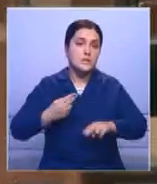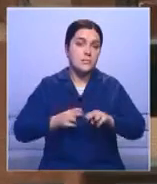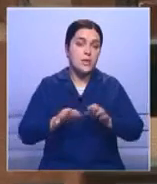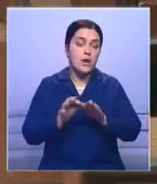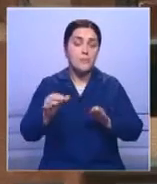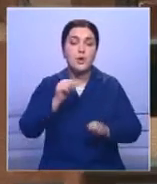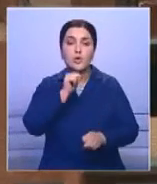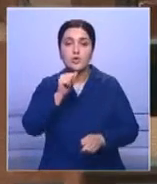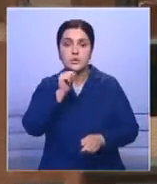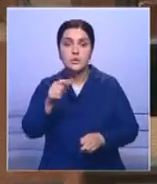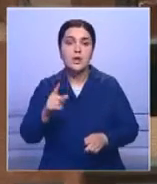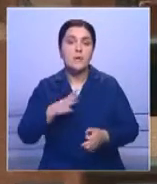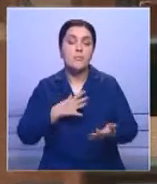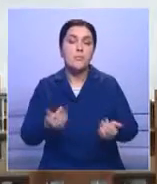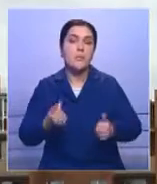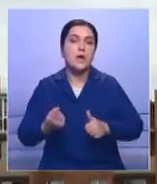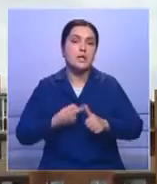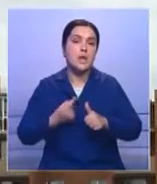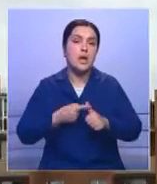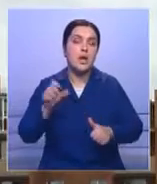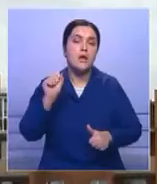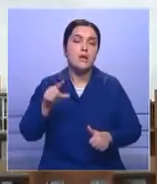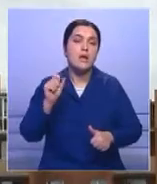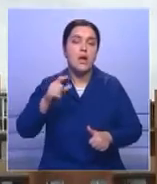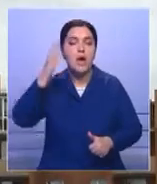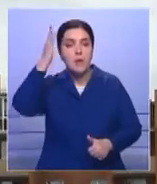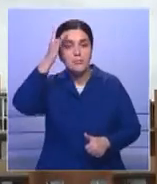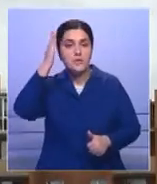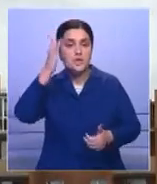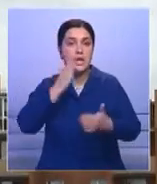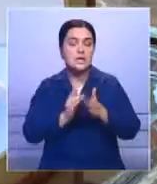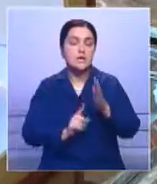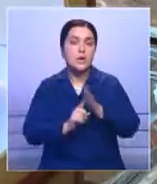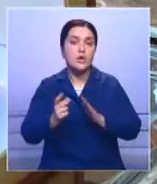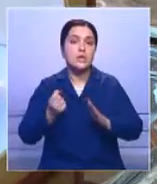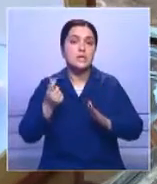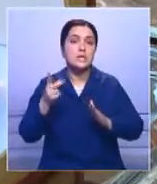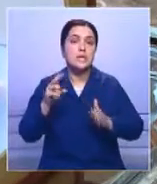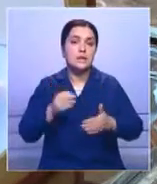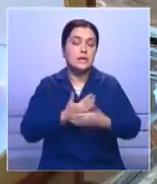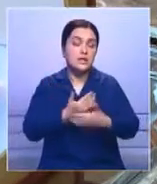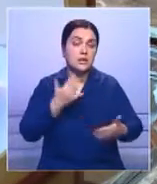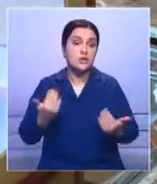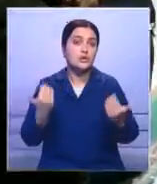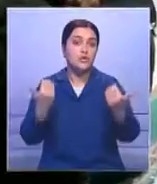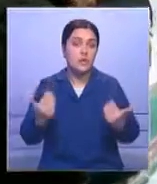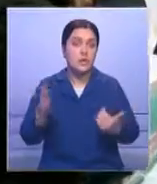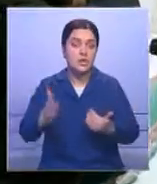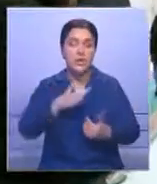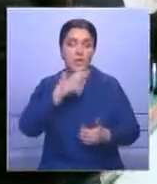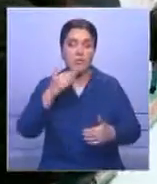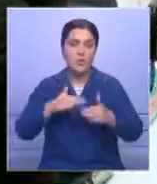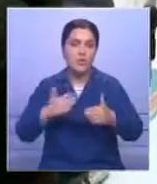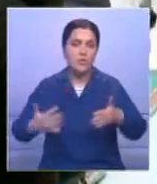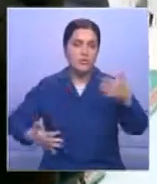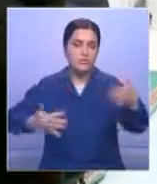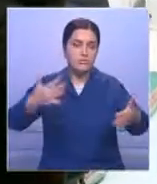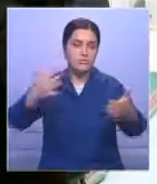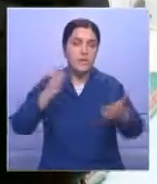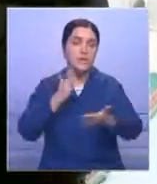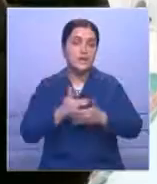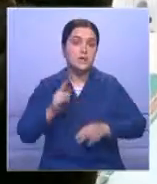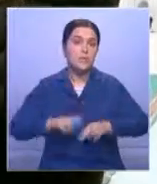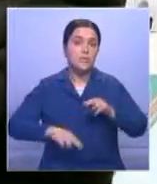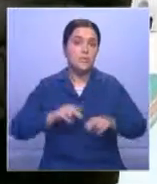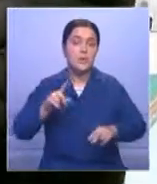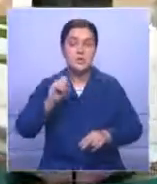микрорайоне Кустаная, который получил название Алтын-Арман, началось несколько лет назад. А сегодня здесь насчитывается десятки многоэтажек. Всего же